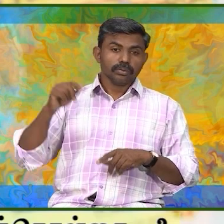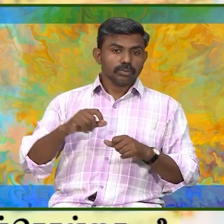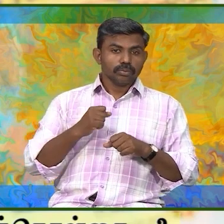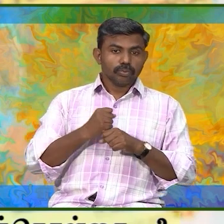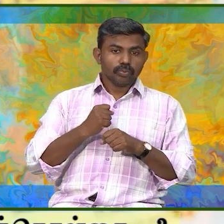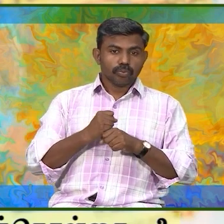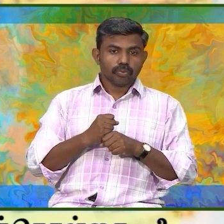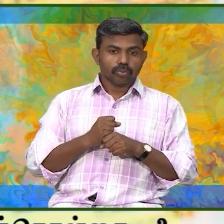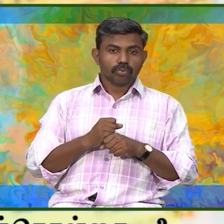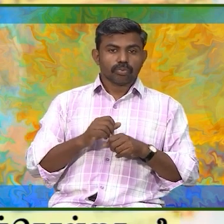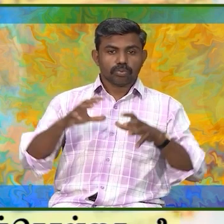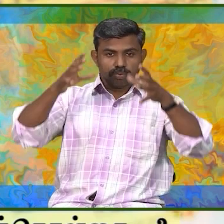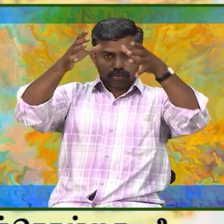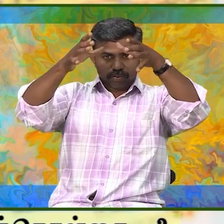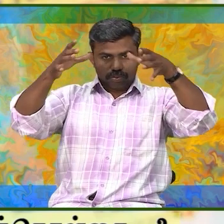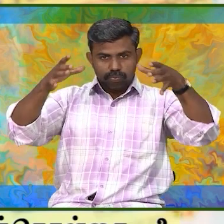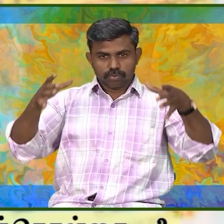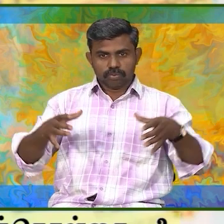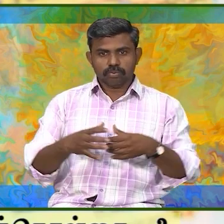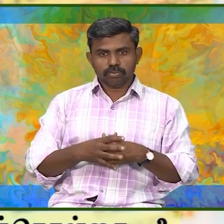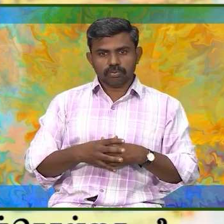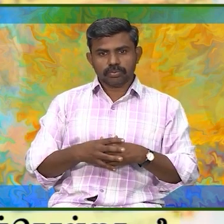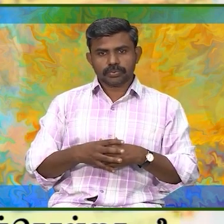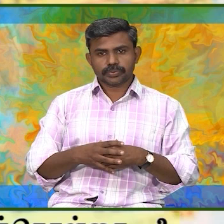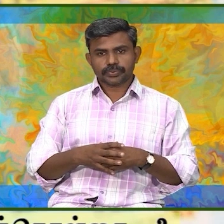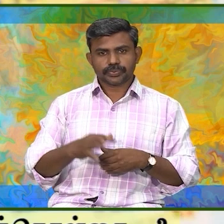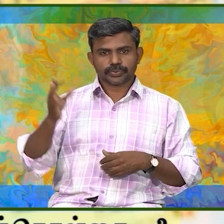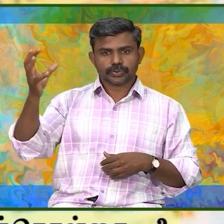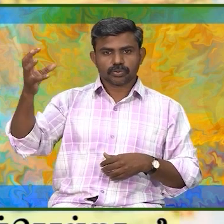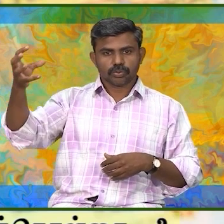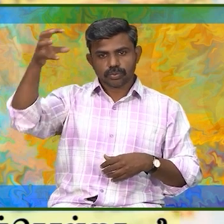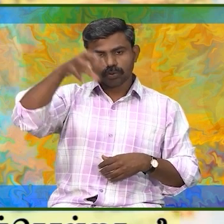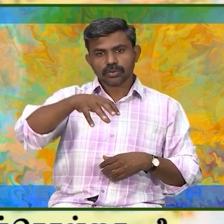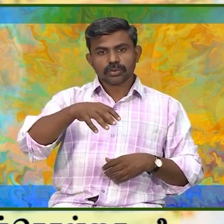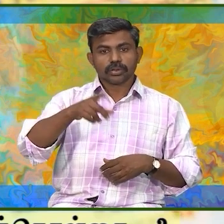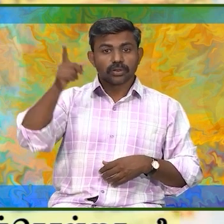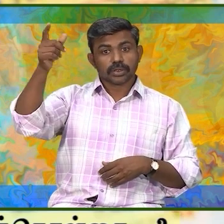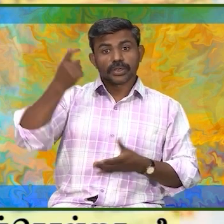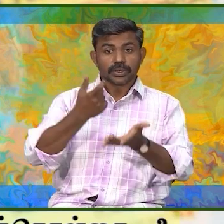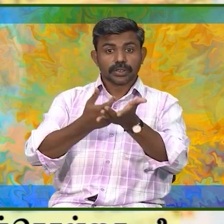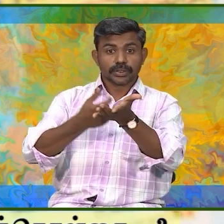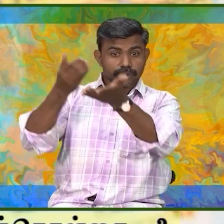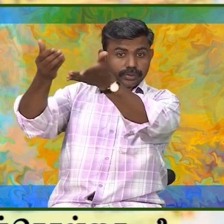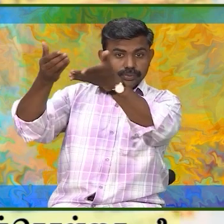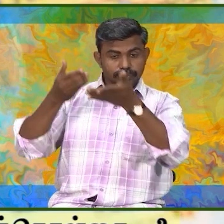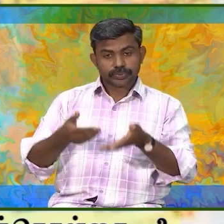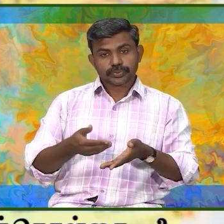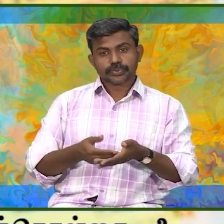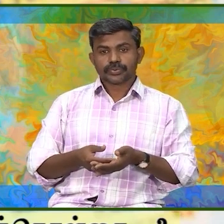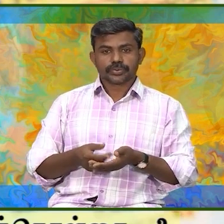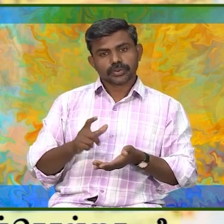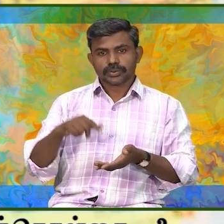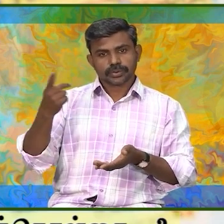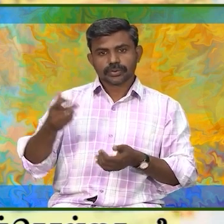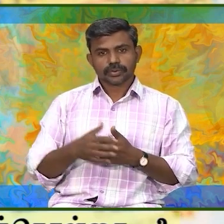நிலையம் இருக்குது. இந்த அணுமின் நிலையத்திற்கு மூலப்பொருள் எங்கேருந்து வருது? ரஷ்யாவிலேருந்து வருது. அது ரஷ்யா அண்டைய